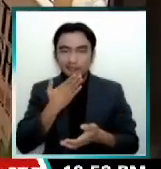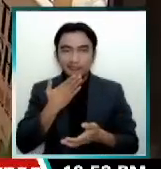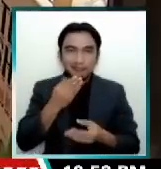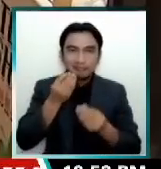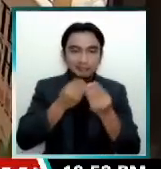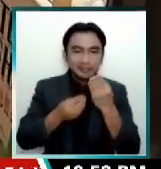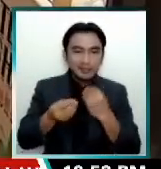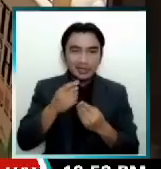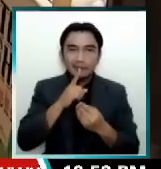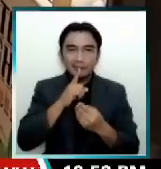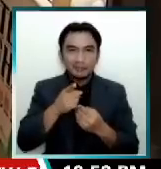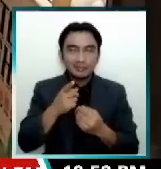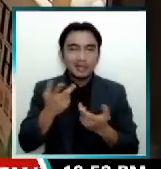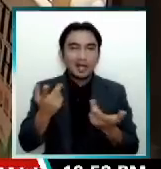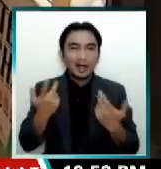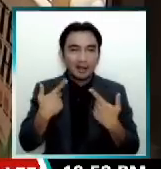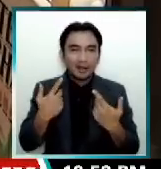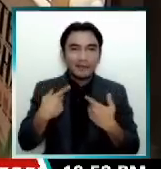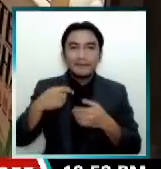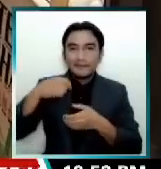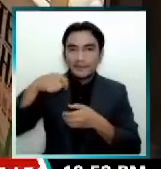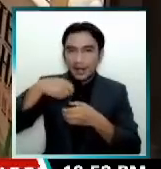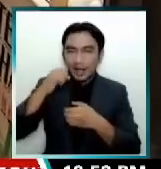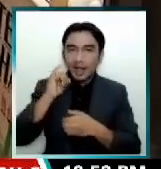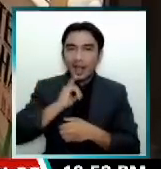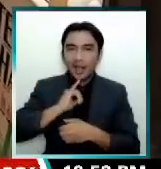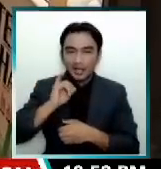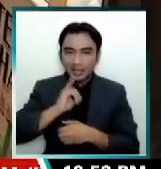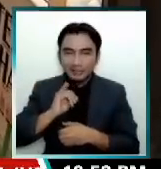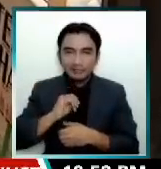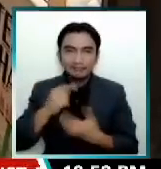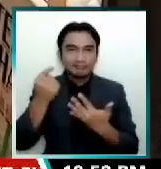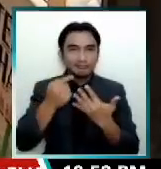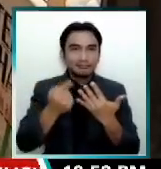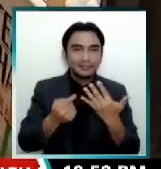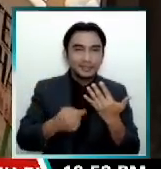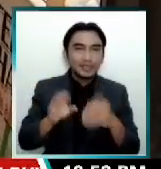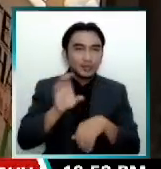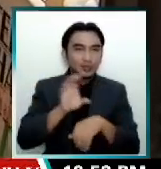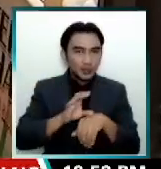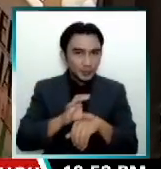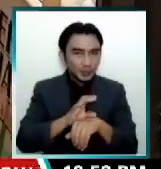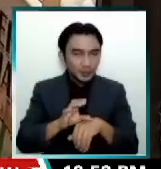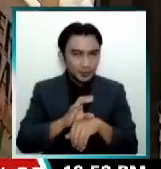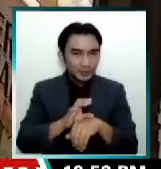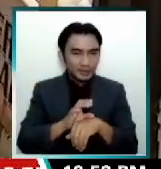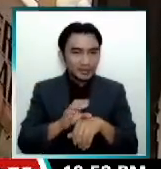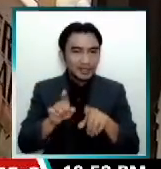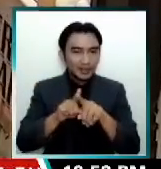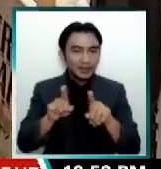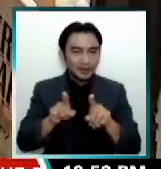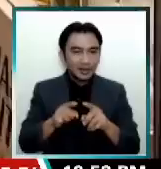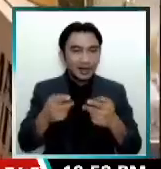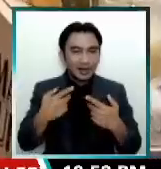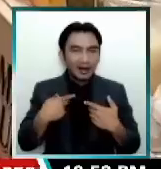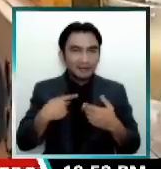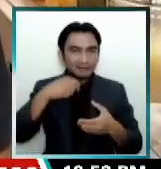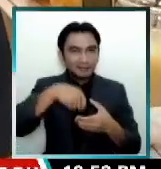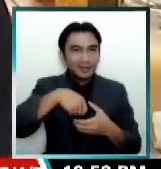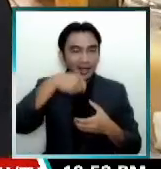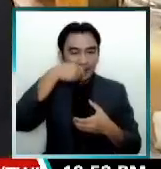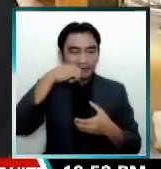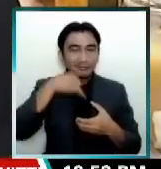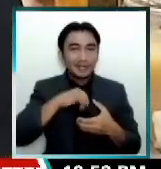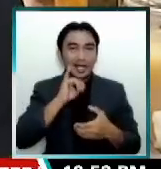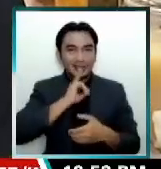sarap dahil merong ice cream bar at merong iba't ibang klase ng tsokolate at pati na rin syempre yung mismong ice cream.